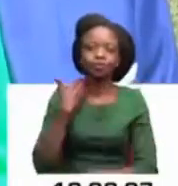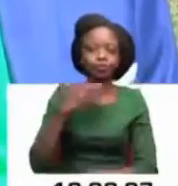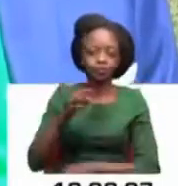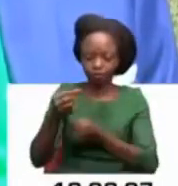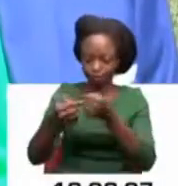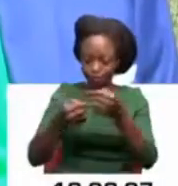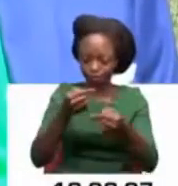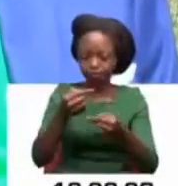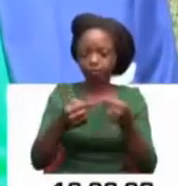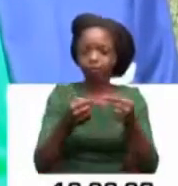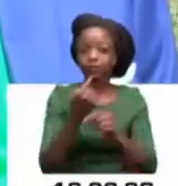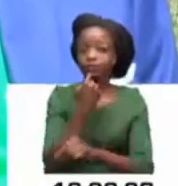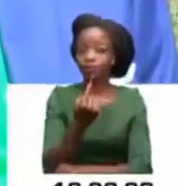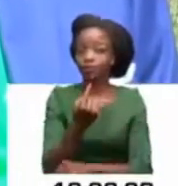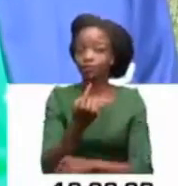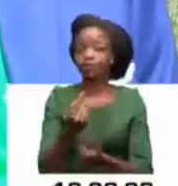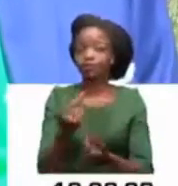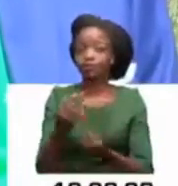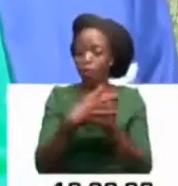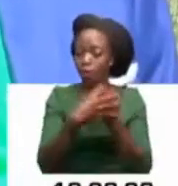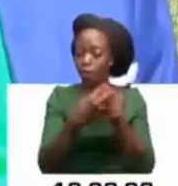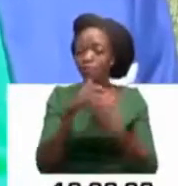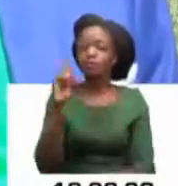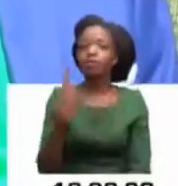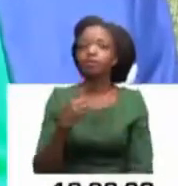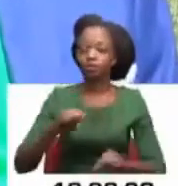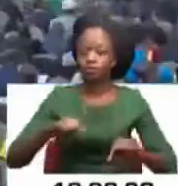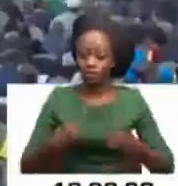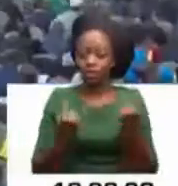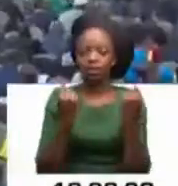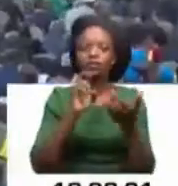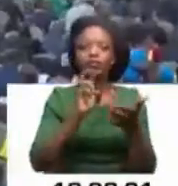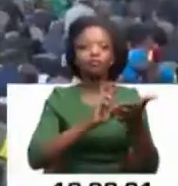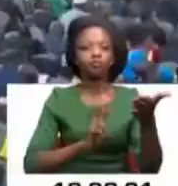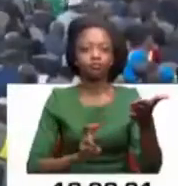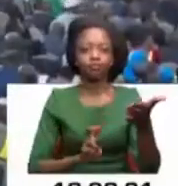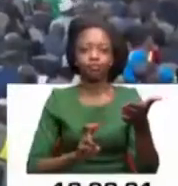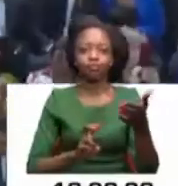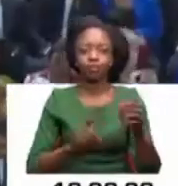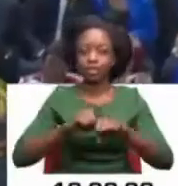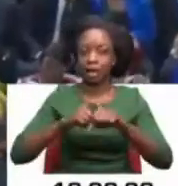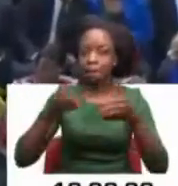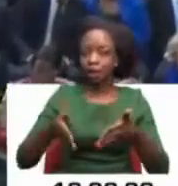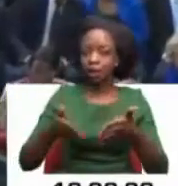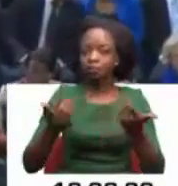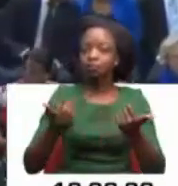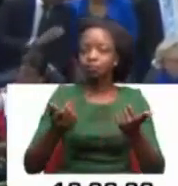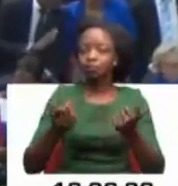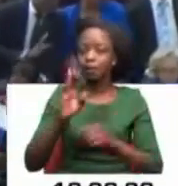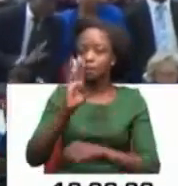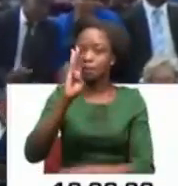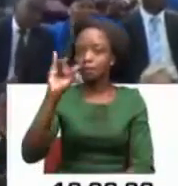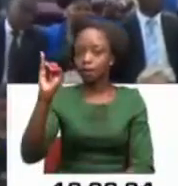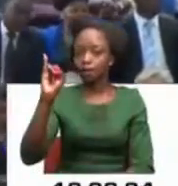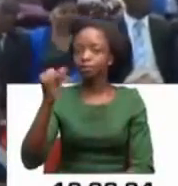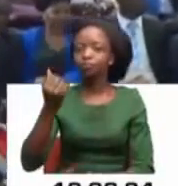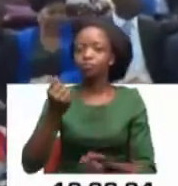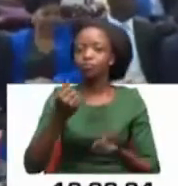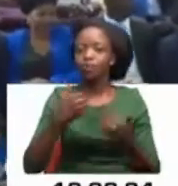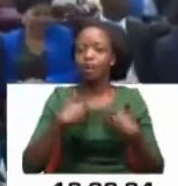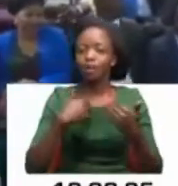kuendelea mbele, wakasema leta copies kwanza tujisomee. Kwa sasa jopo la BBI linazidi